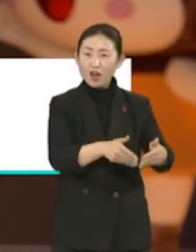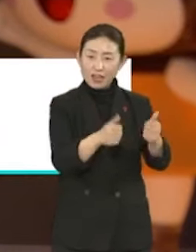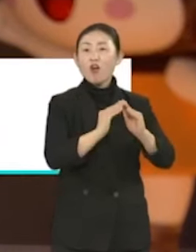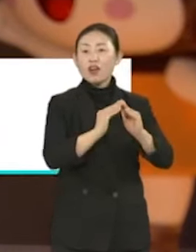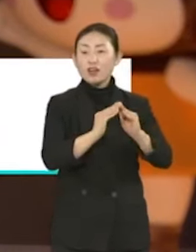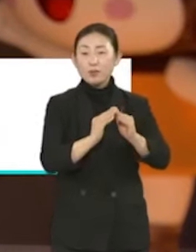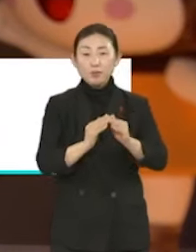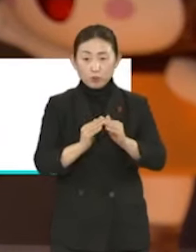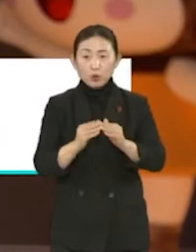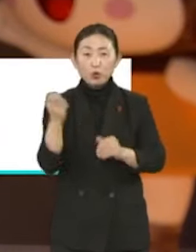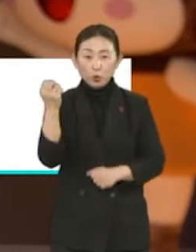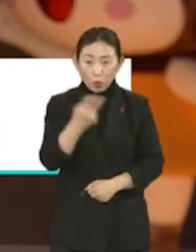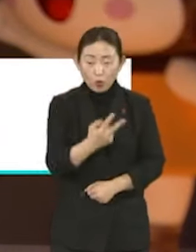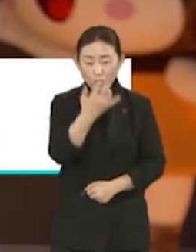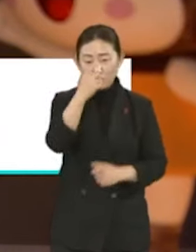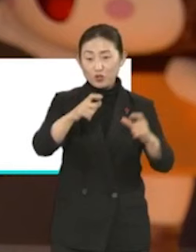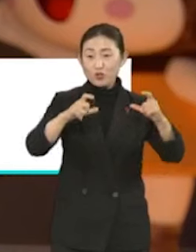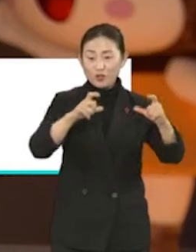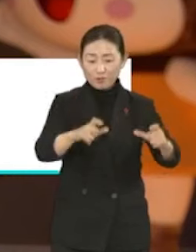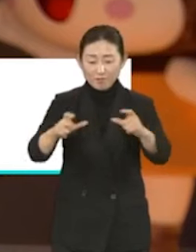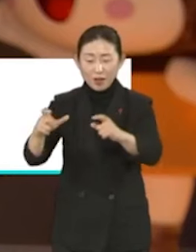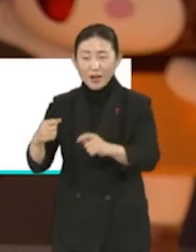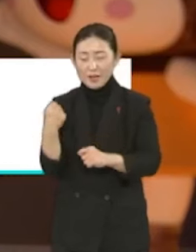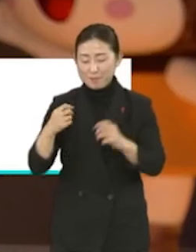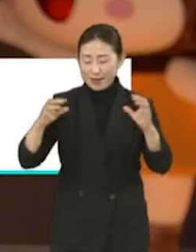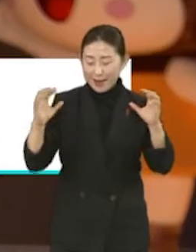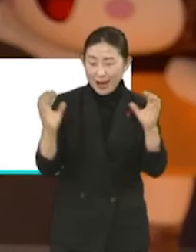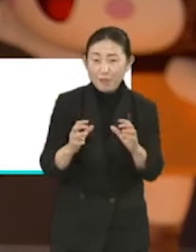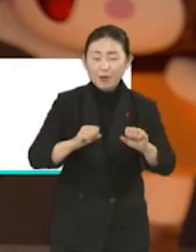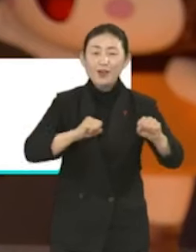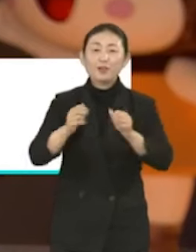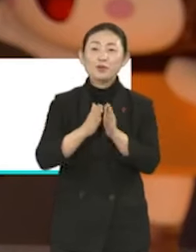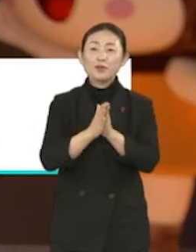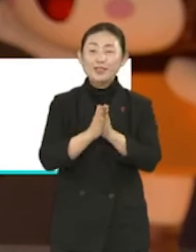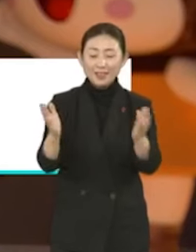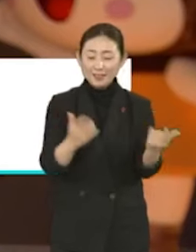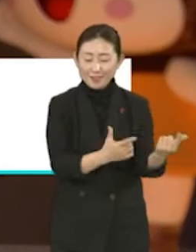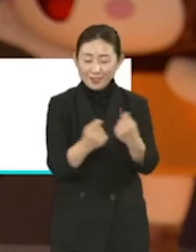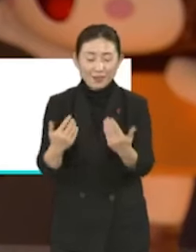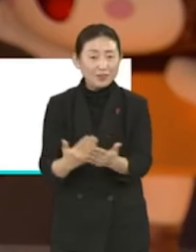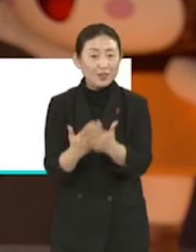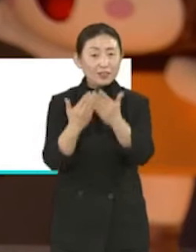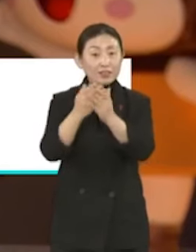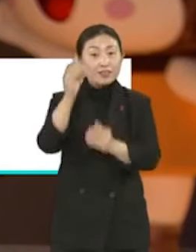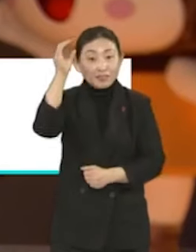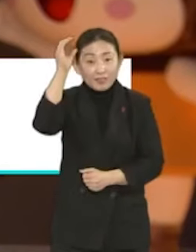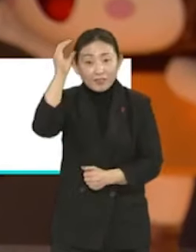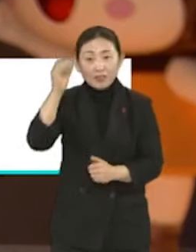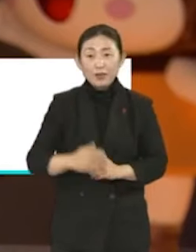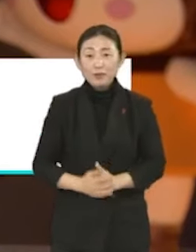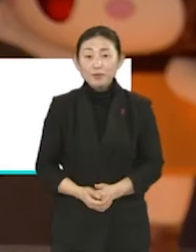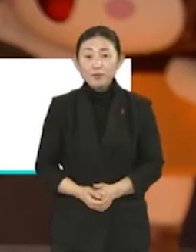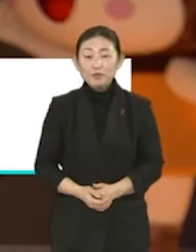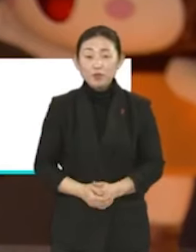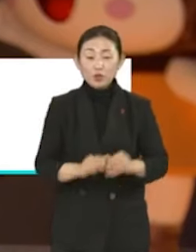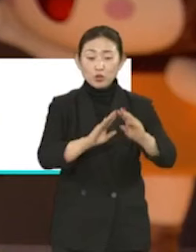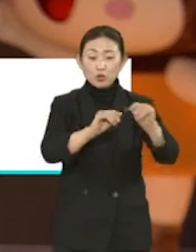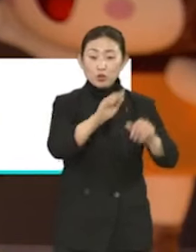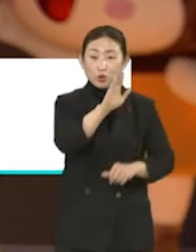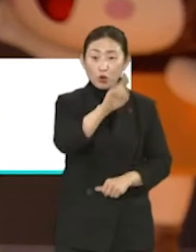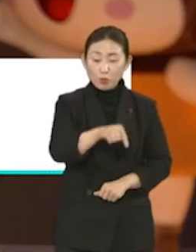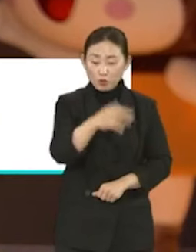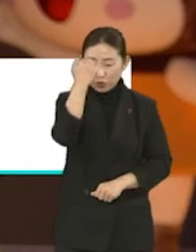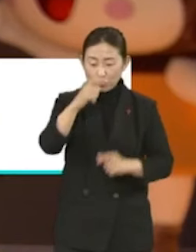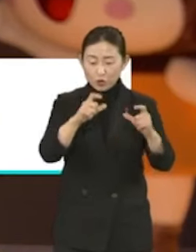외에도 충청권의 초광역 협력이 본격화되면서 균형 발전이 기대되고 있습니다. 국토교통부와 충청권